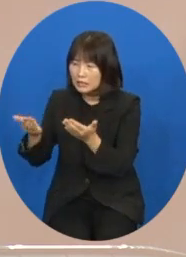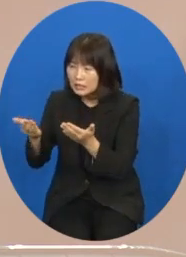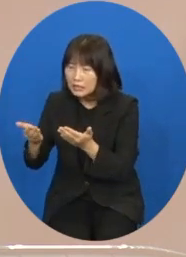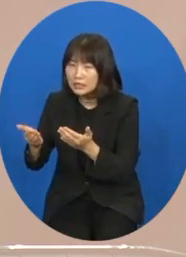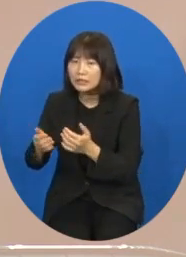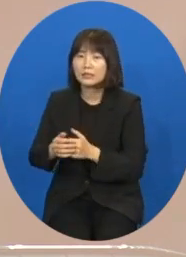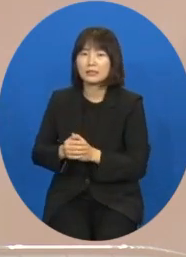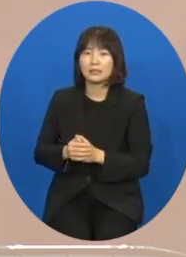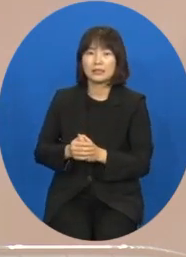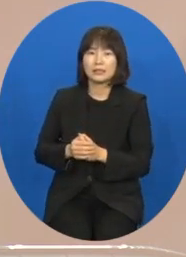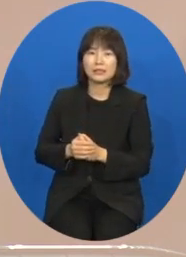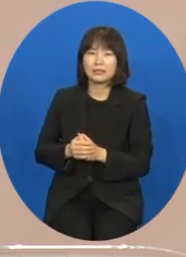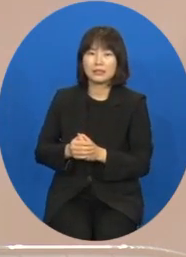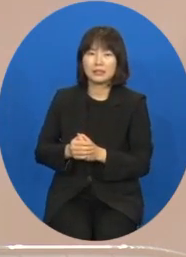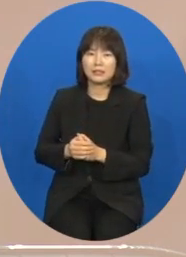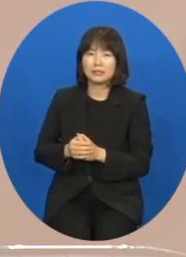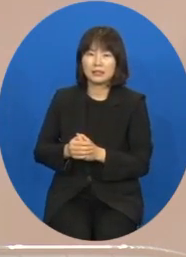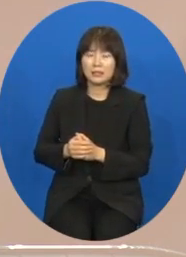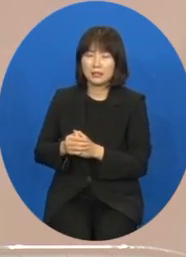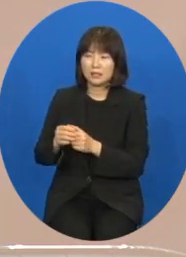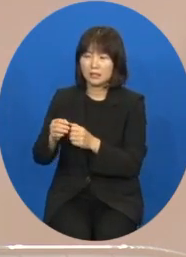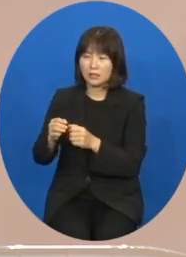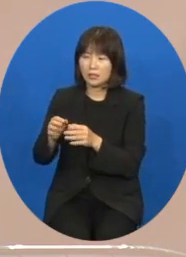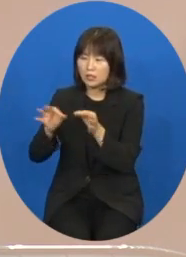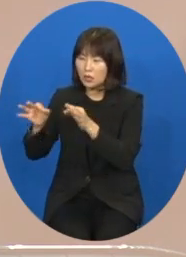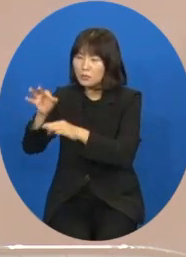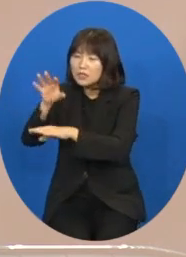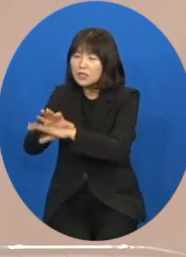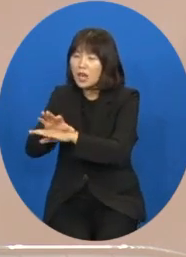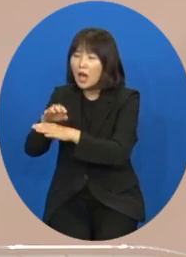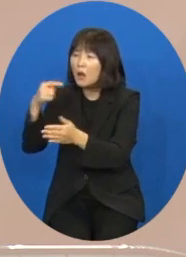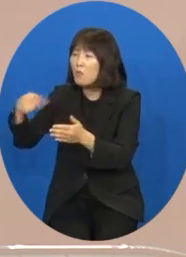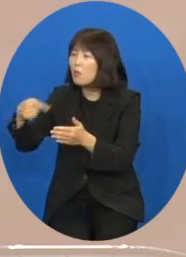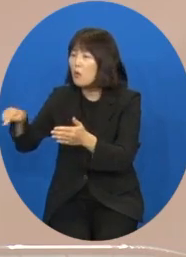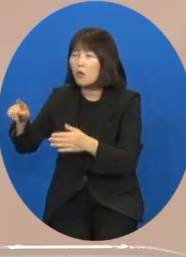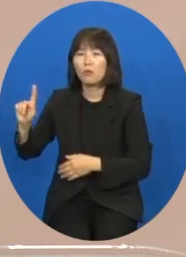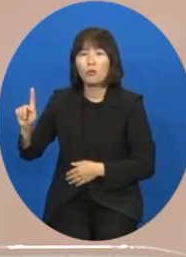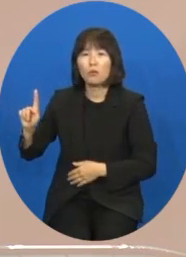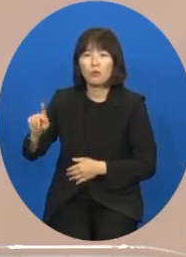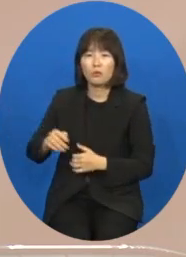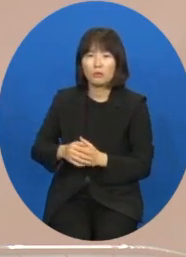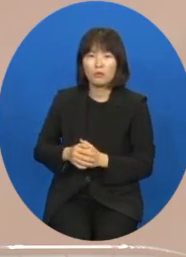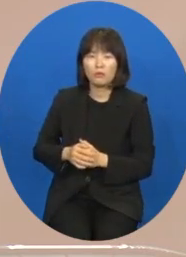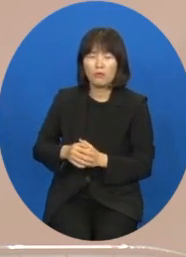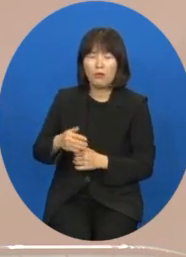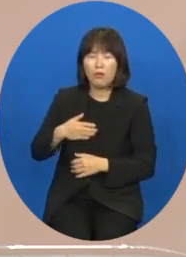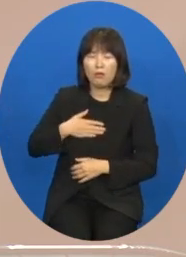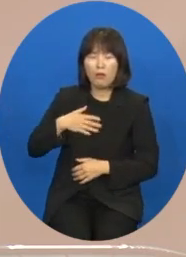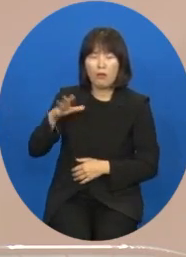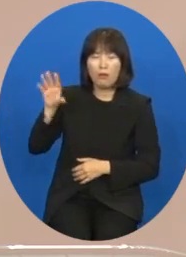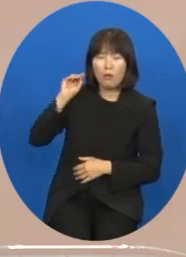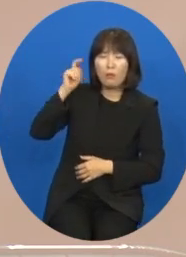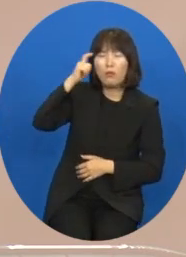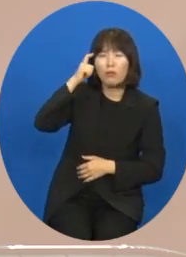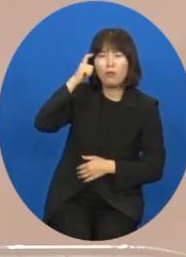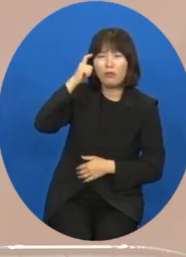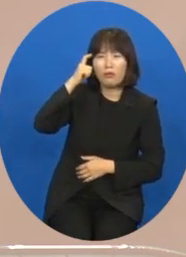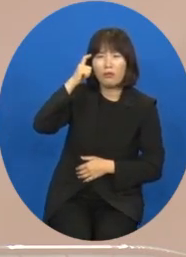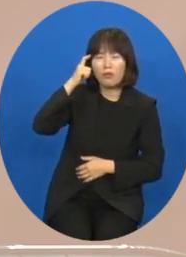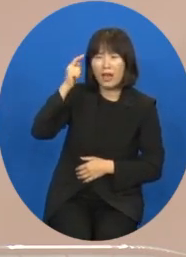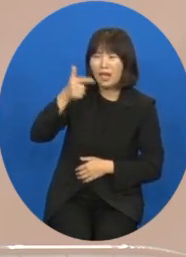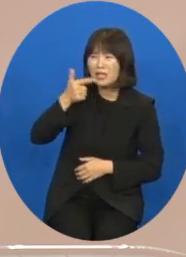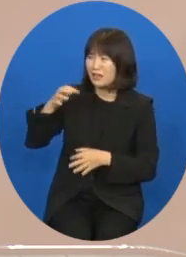됐는지 또 그들이 뭐 쇼핑한 내역이 어떤지 그런 걸 왜 내가 들어야 돼요? 근데 뭐 다 큰